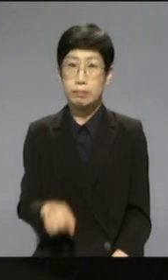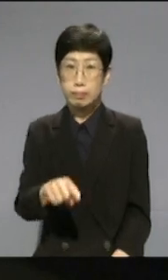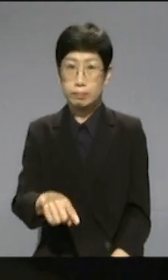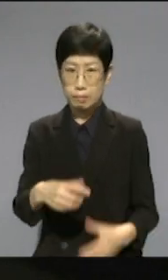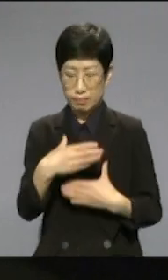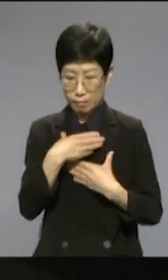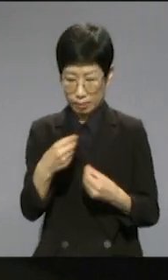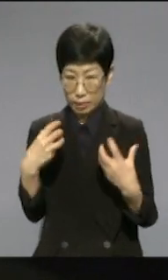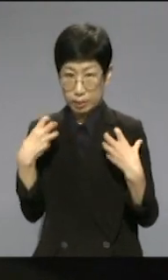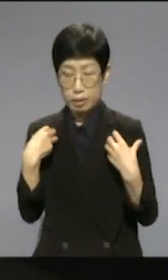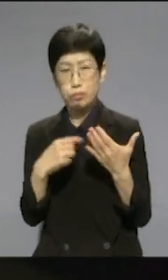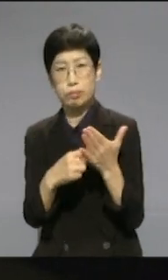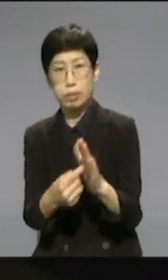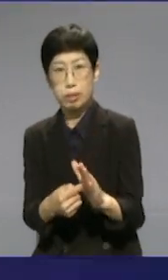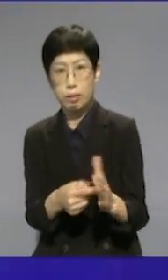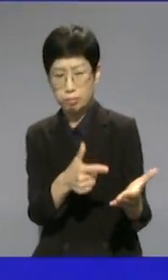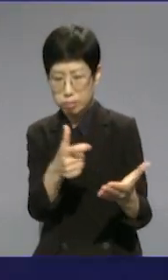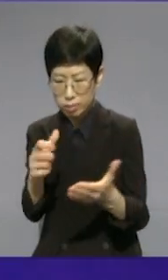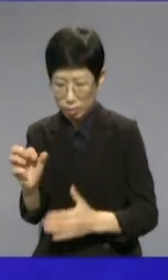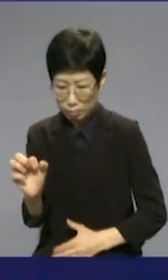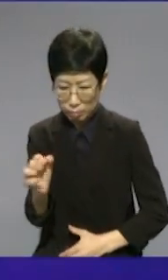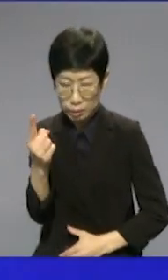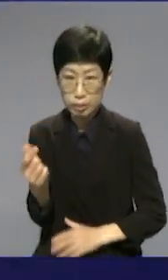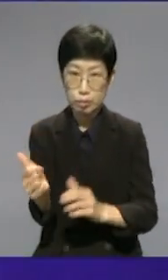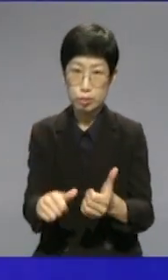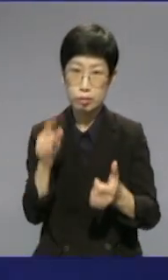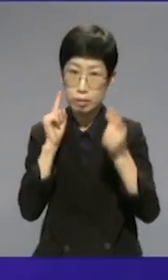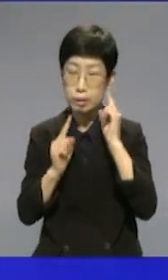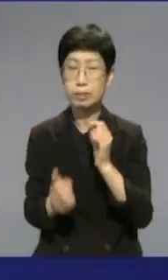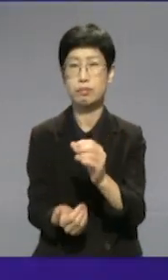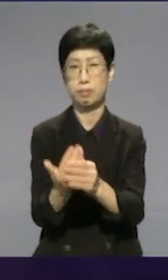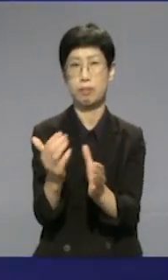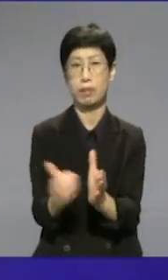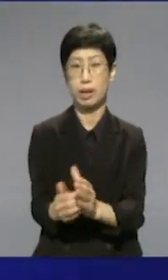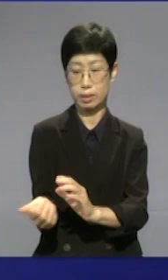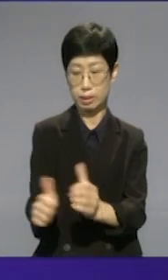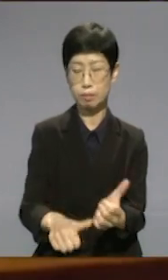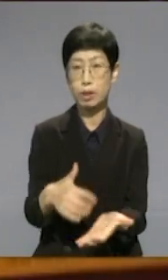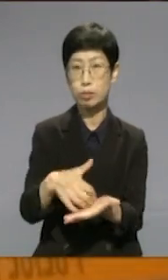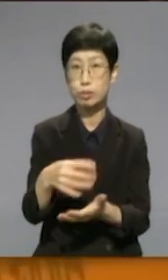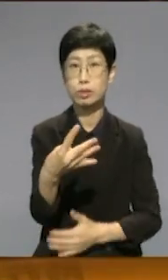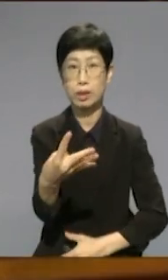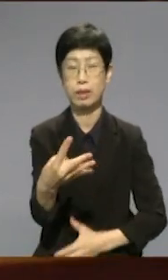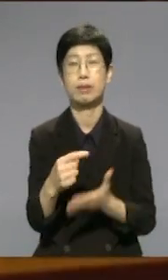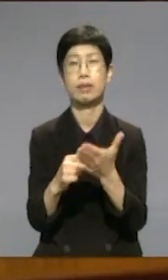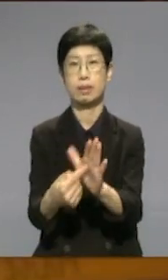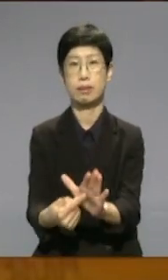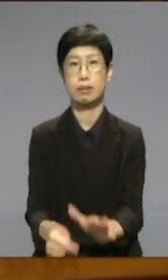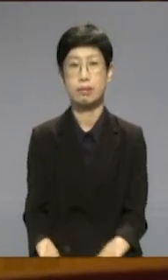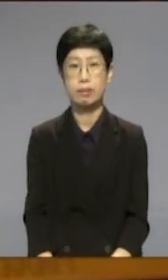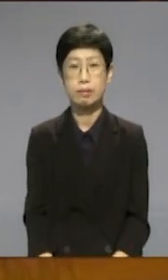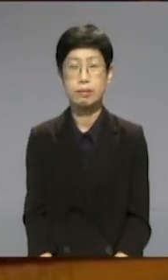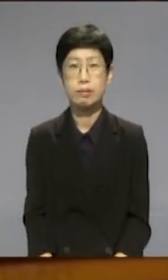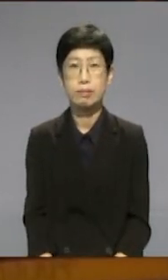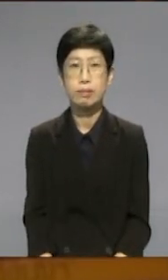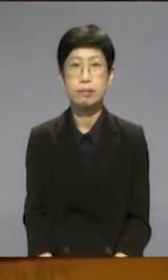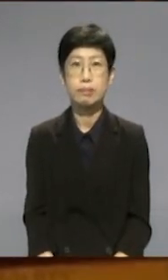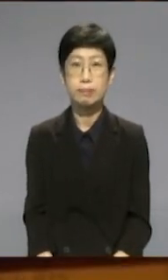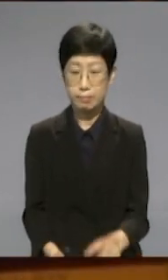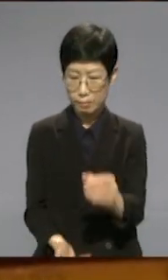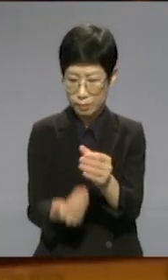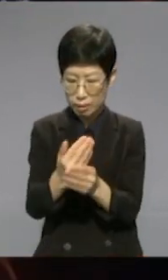보안관 실은 총격으로 다수 희생자가 나온 것으로 보인다며 사망자는 4명이라고 밝혔습니다 로이터 통신은